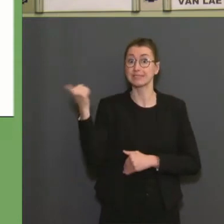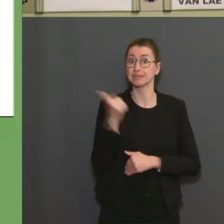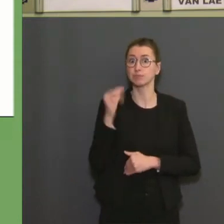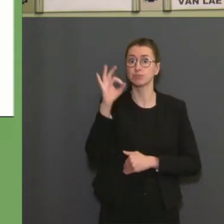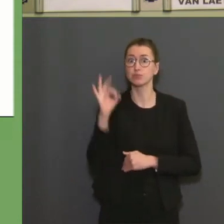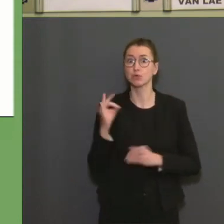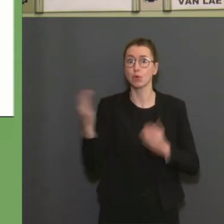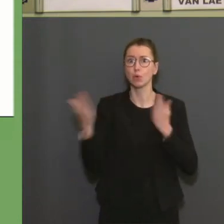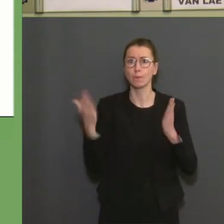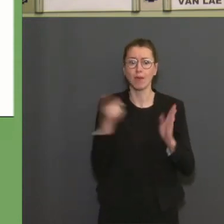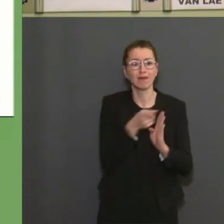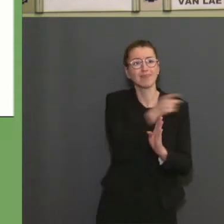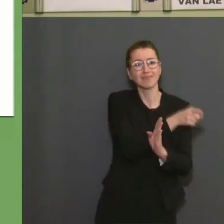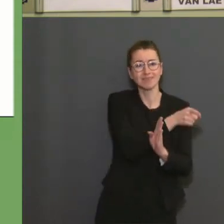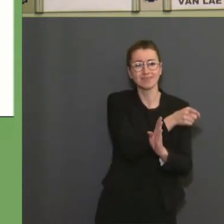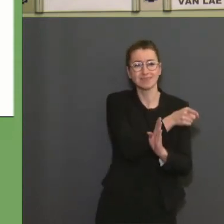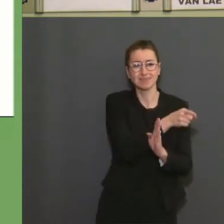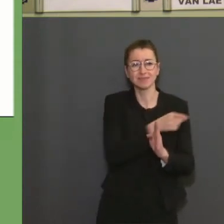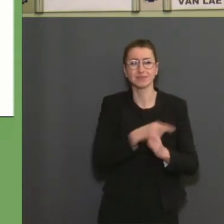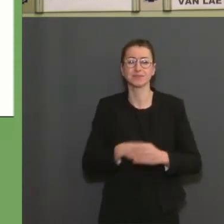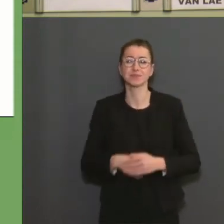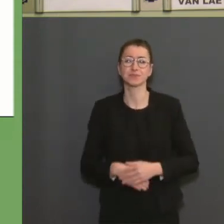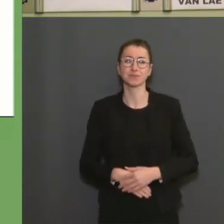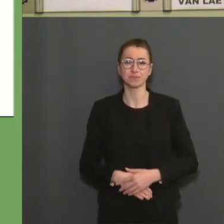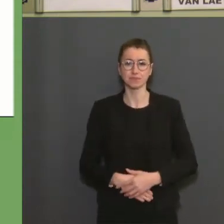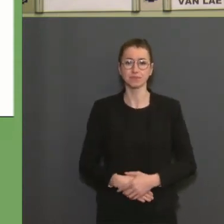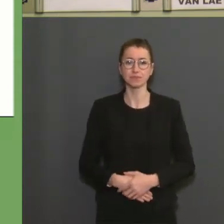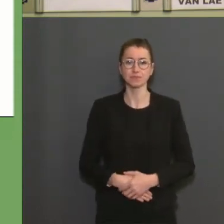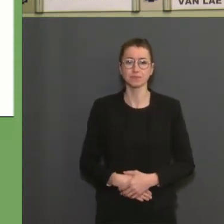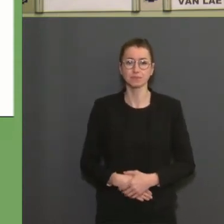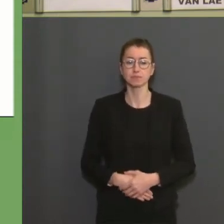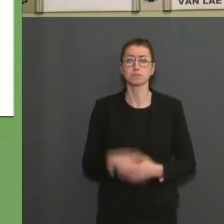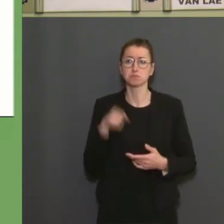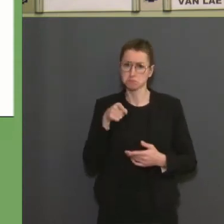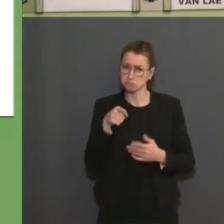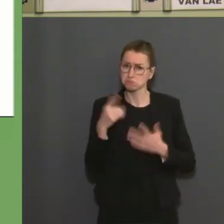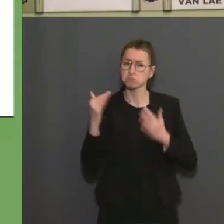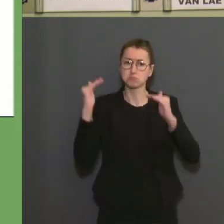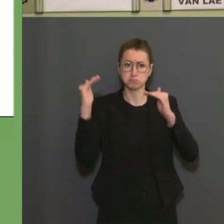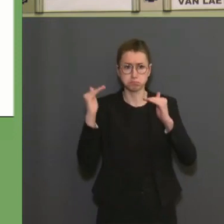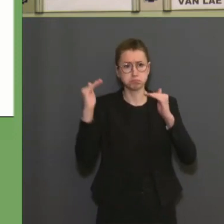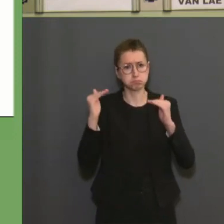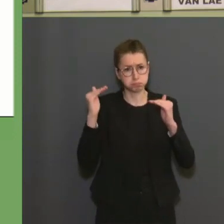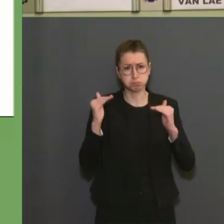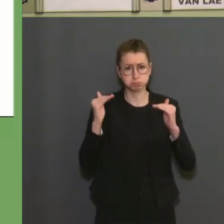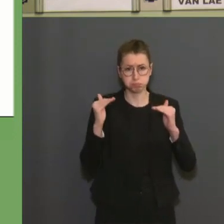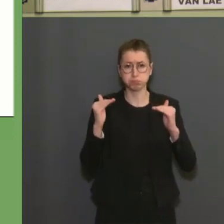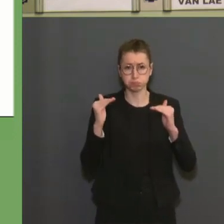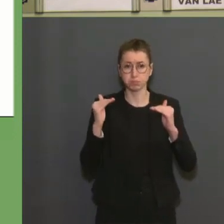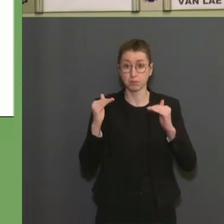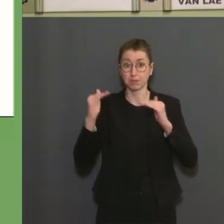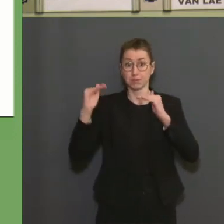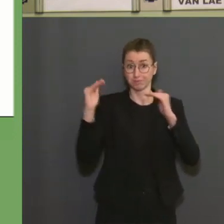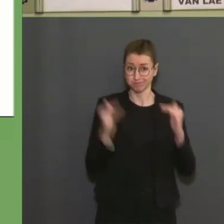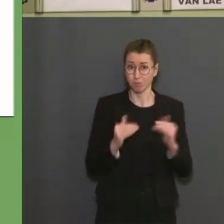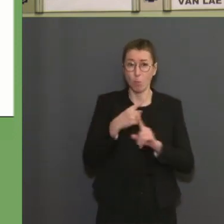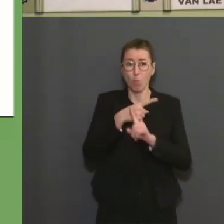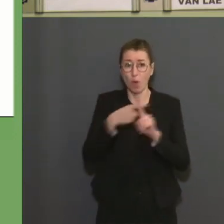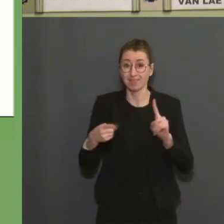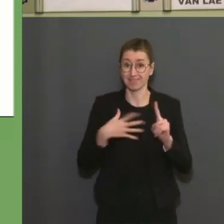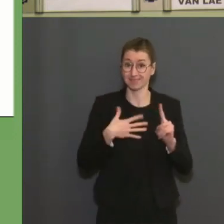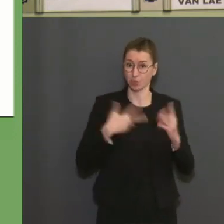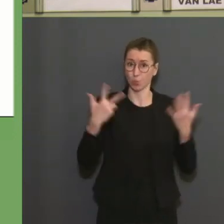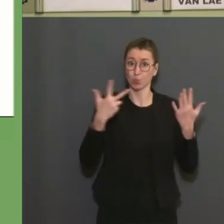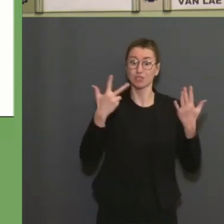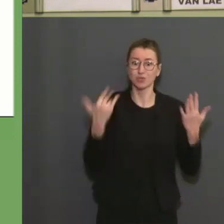46%. Les chiffres diminuent donc actuellement de moitié tous les 8 jours, ce qui nous permet d'extrapoler,